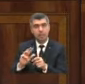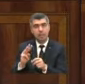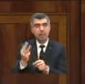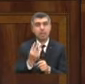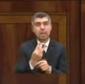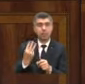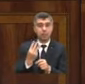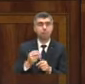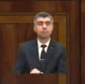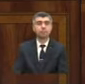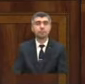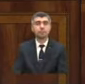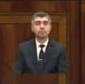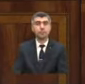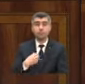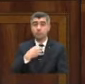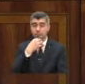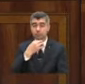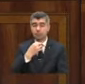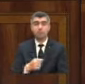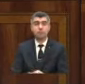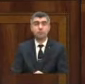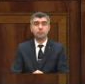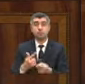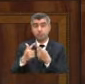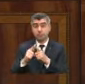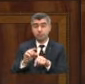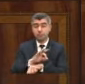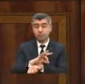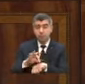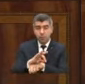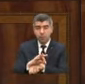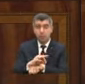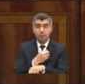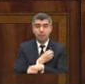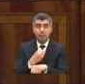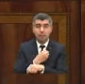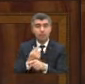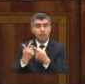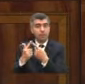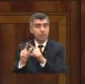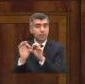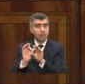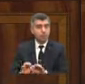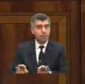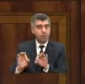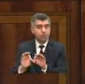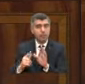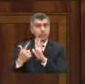الصحي، حيث أنه كما قلتم تعاني من الموارد البشرية من خصائص مهول في المجال الطبي، والذي يقدر